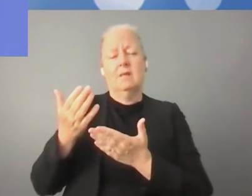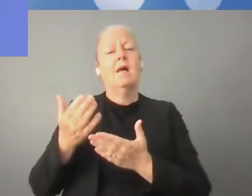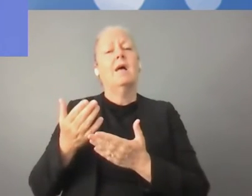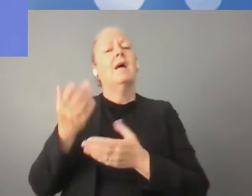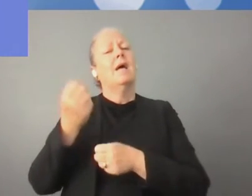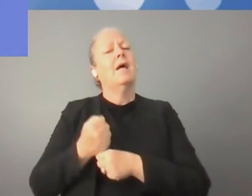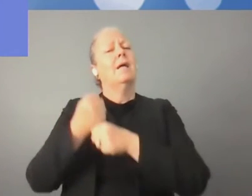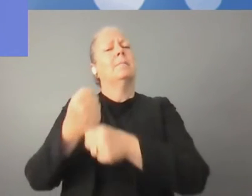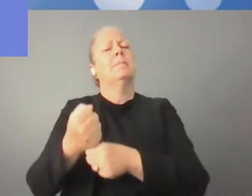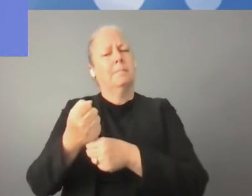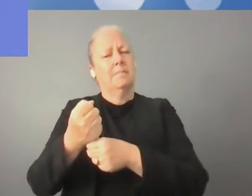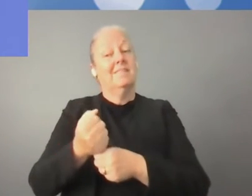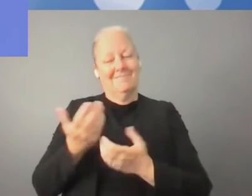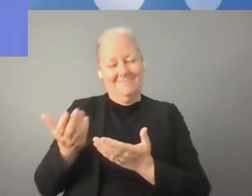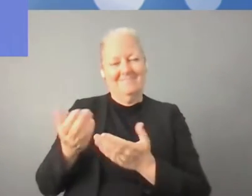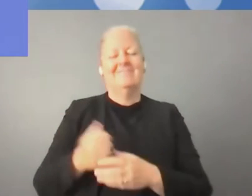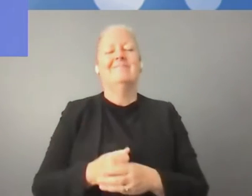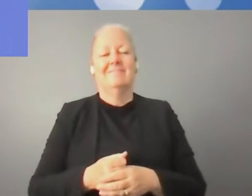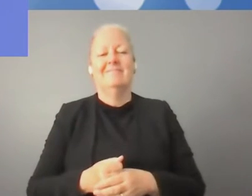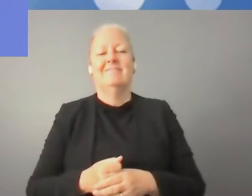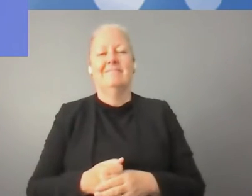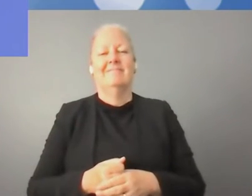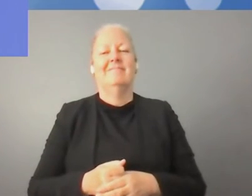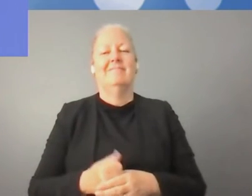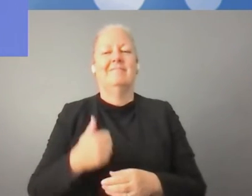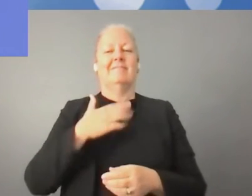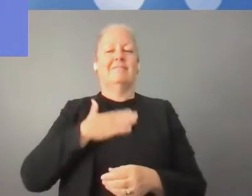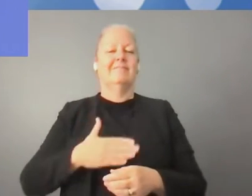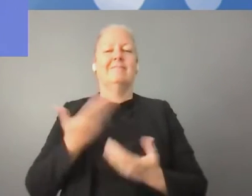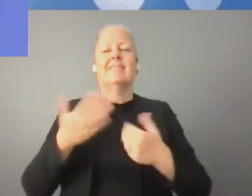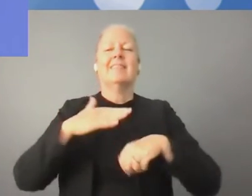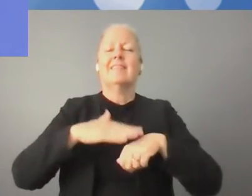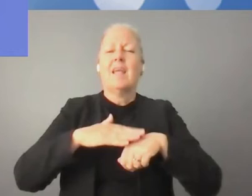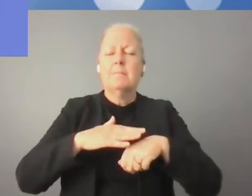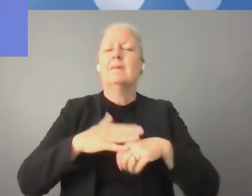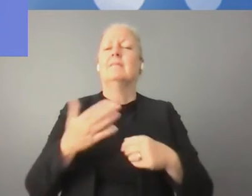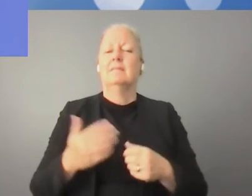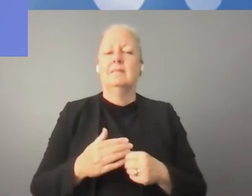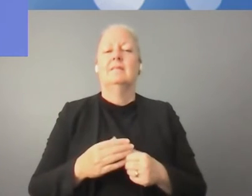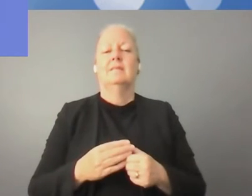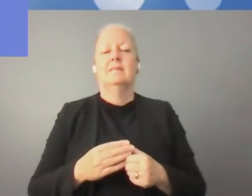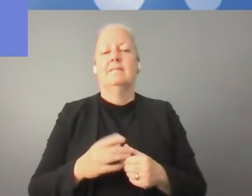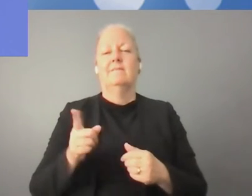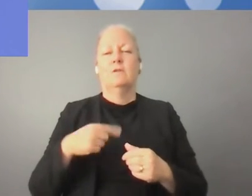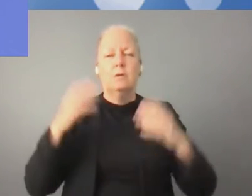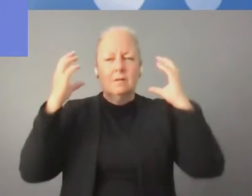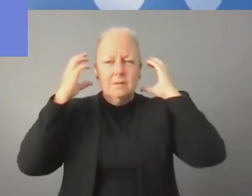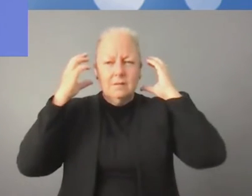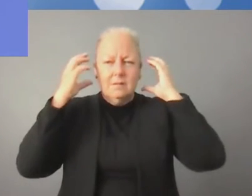дальше, если мы хотим предоставить шансы развития стартапам. А сейчас хочу передать слово